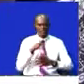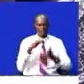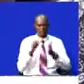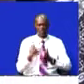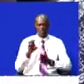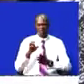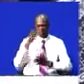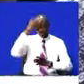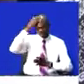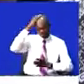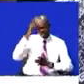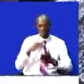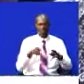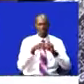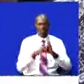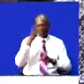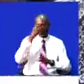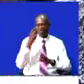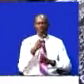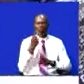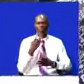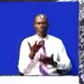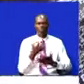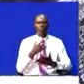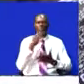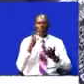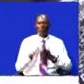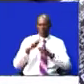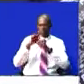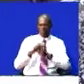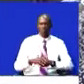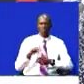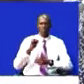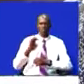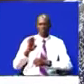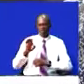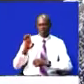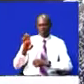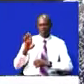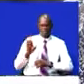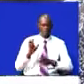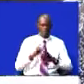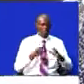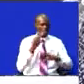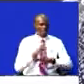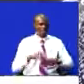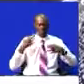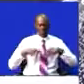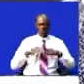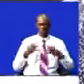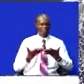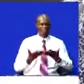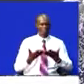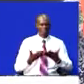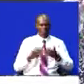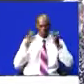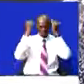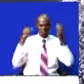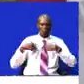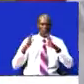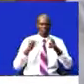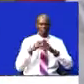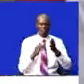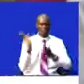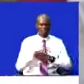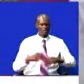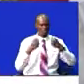chubok ti. Gi Ruto marwa tho, weche mag IEBC minoke okowa 1,008. Nikaji oseagi judicial jibudok e lweny